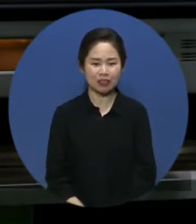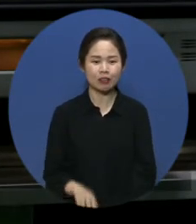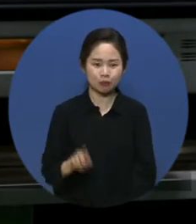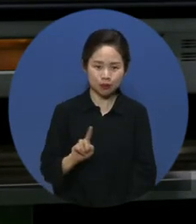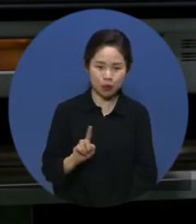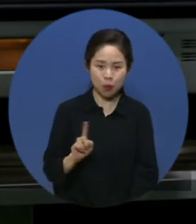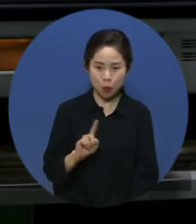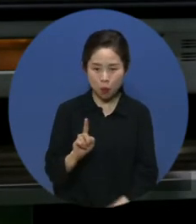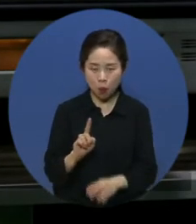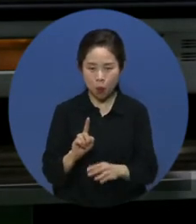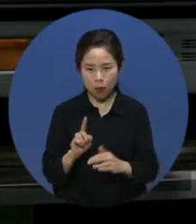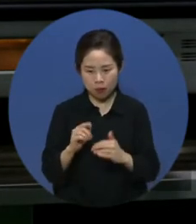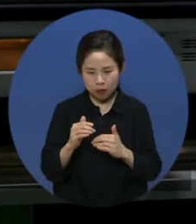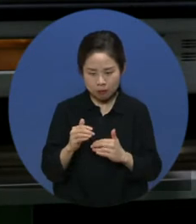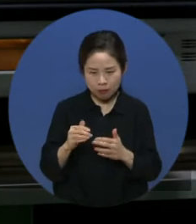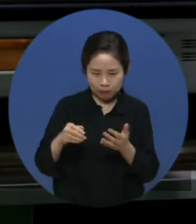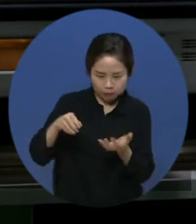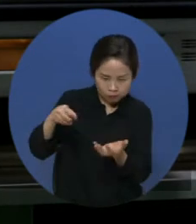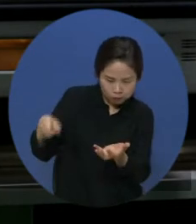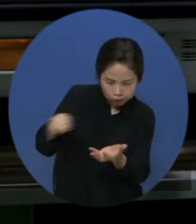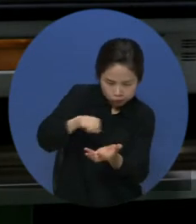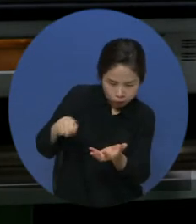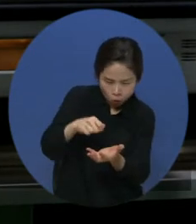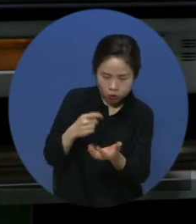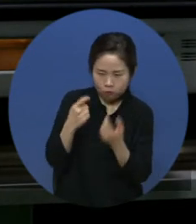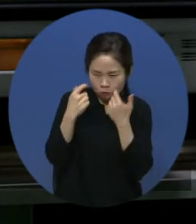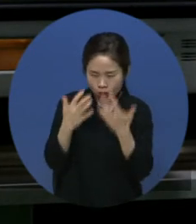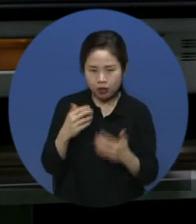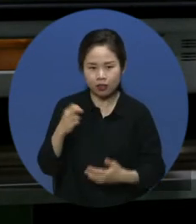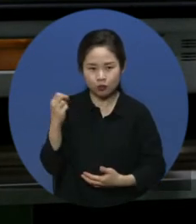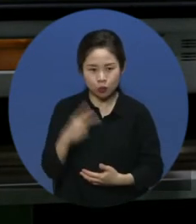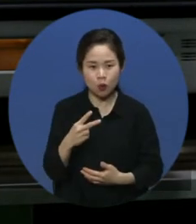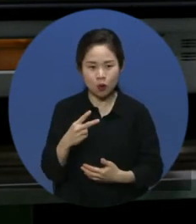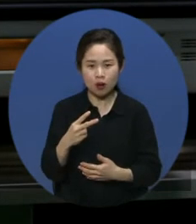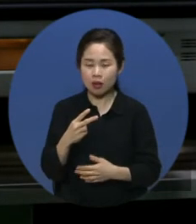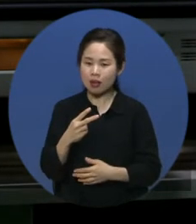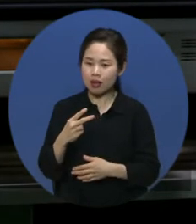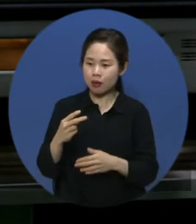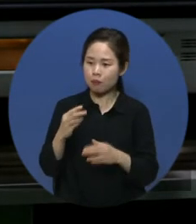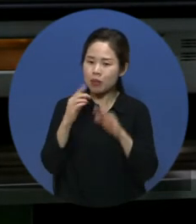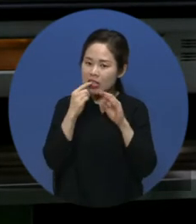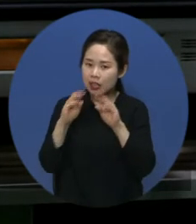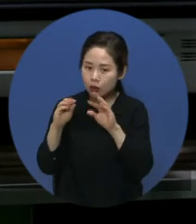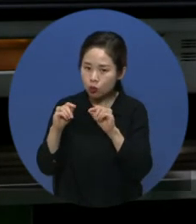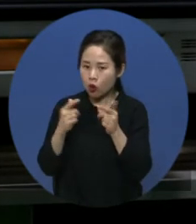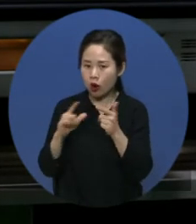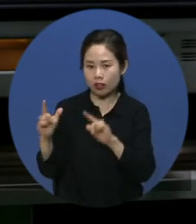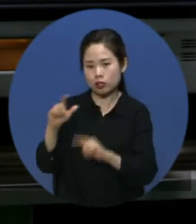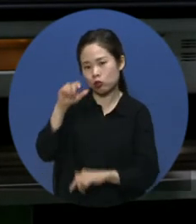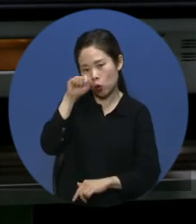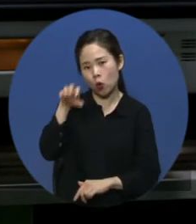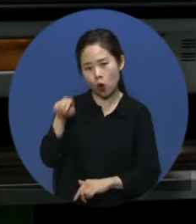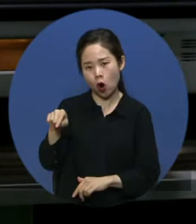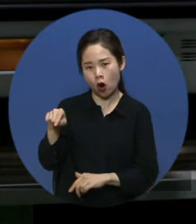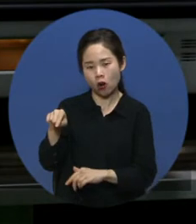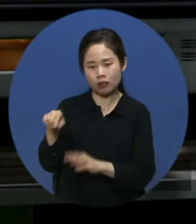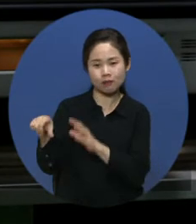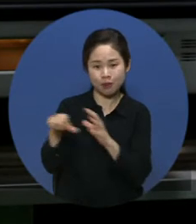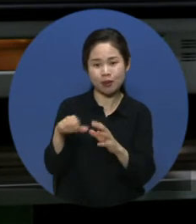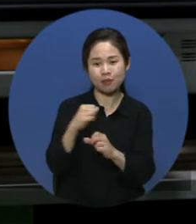지키고요. 좋은 재료를 사용하는 게 저희의 장점이고 정말 빵을 빨리 만들어낼 수도